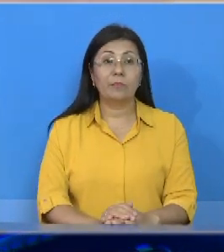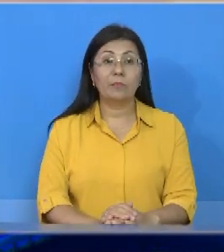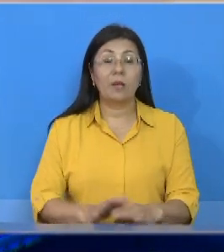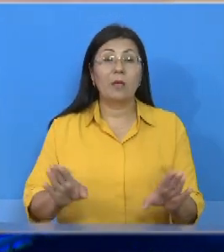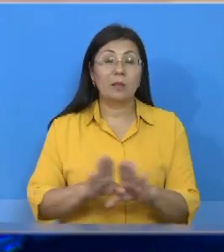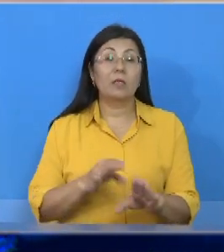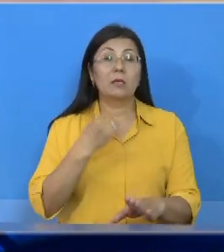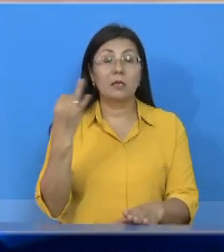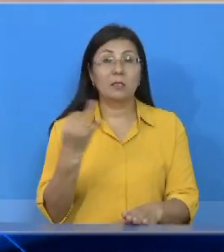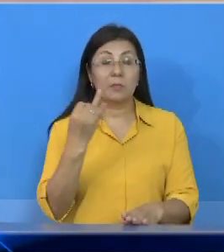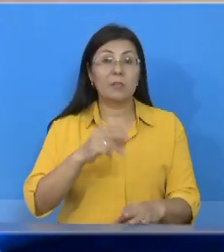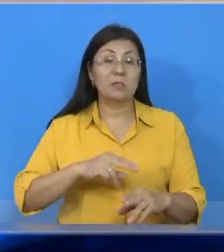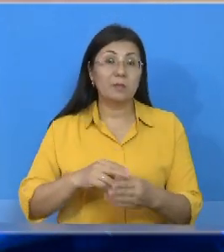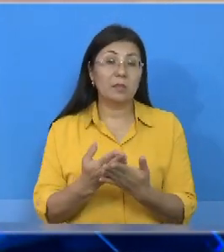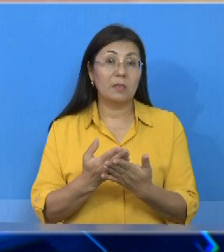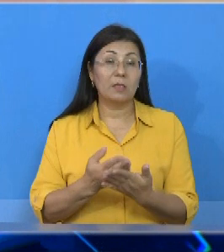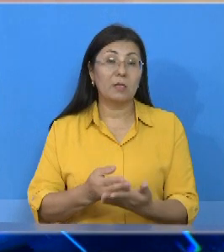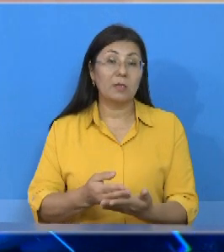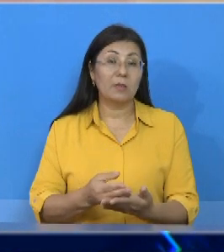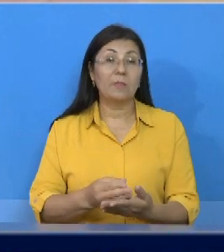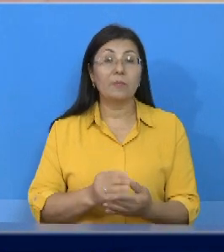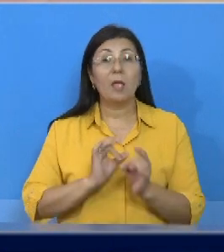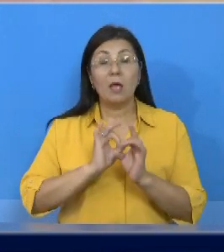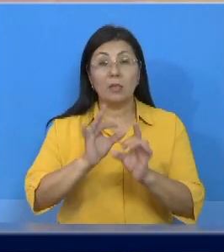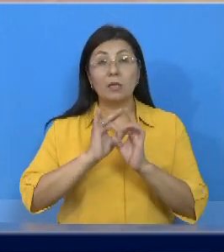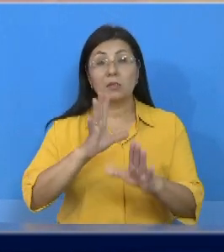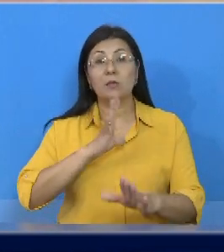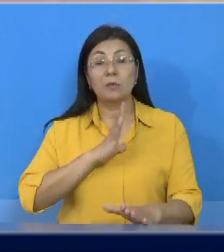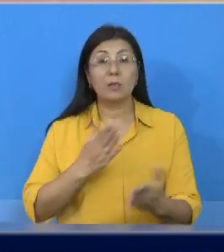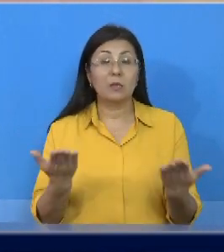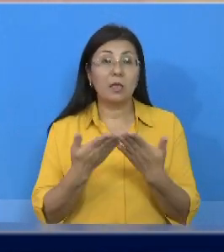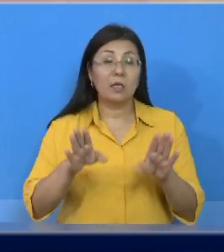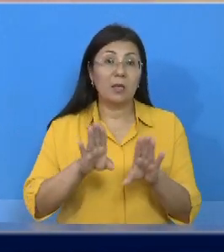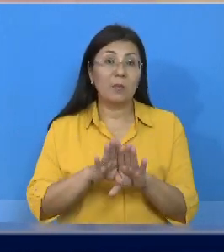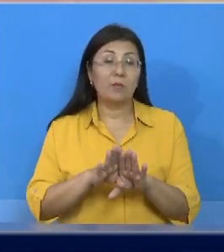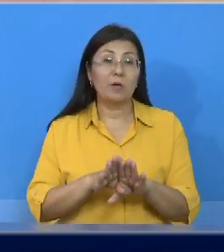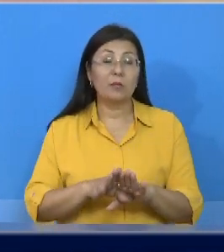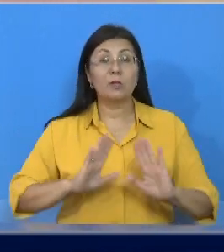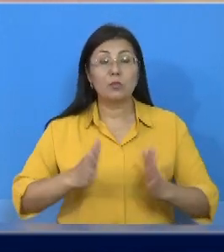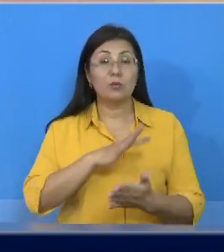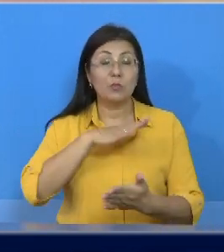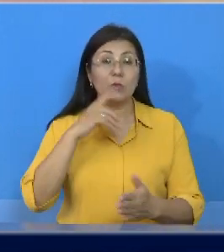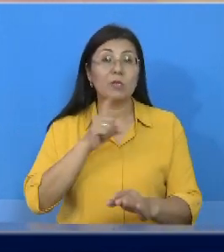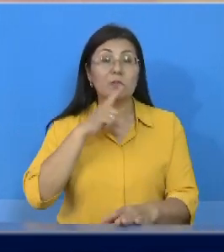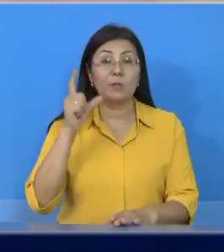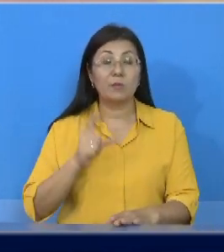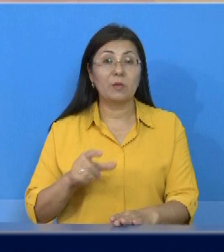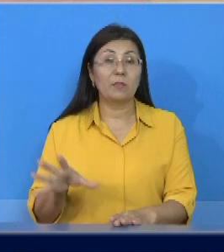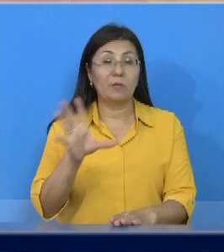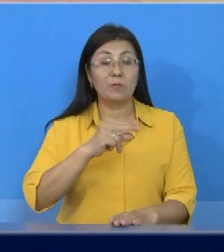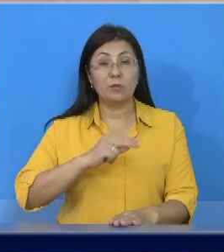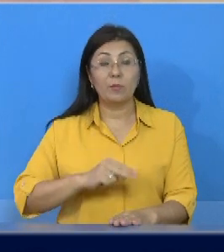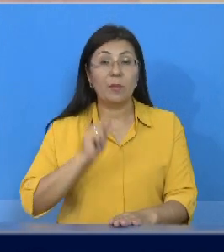Такие интересные примеры слушаем, которые она нам приводит. Какие бывают неприятные случаи с молодежью. И во всем этом